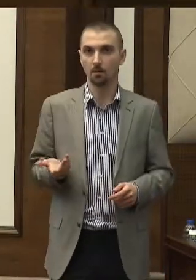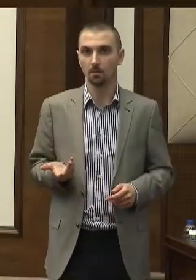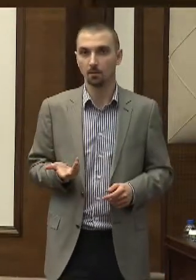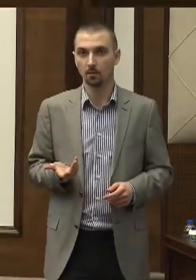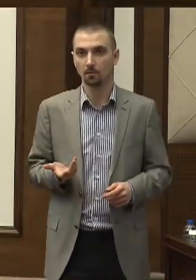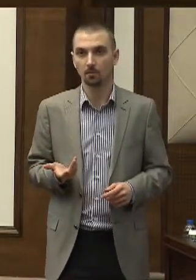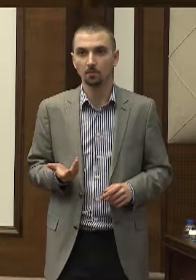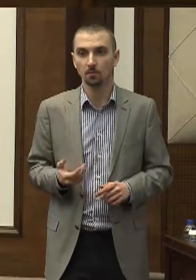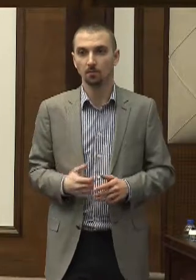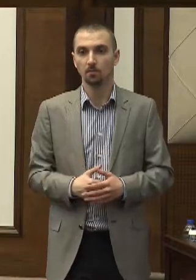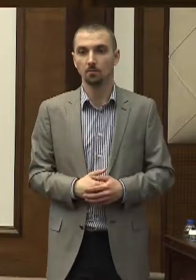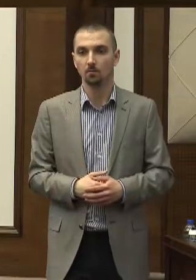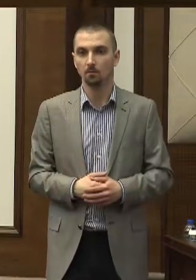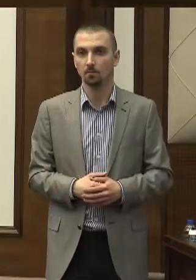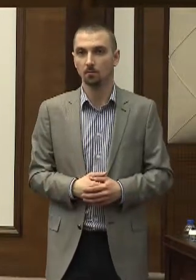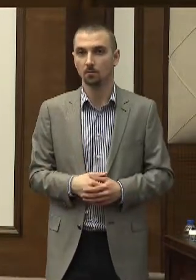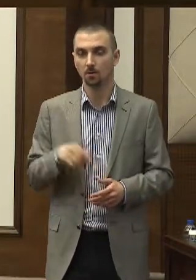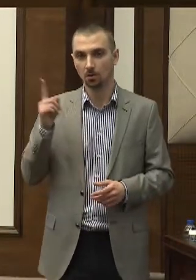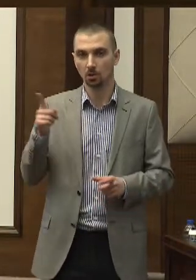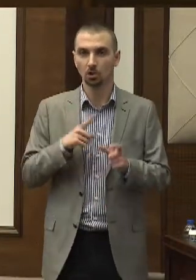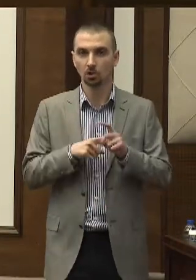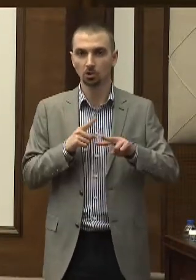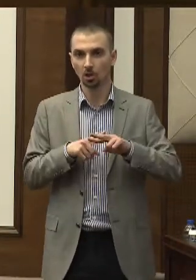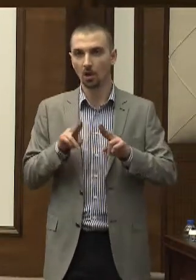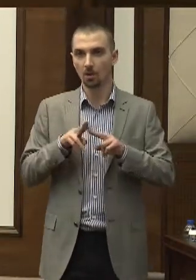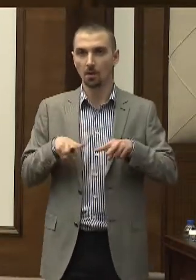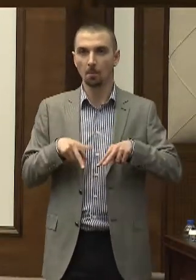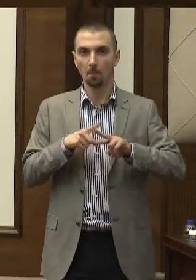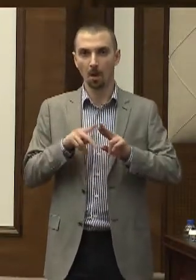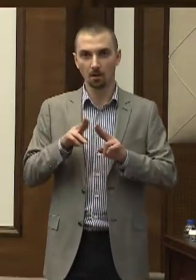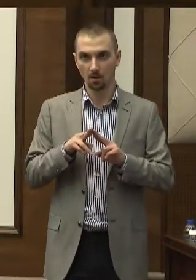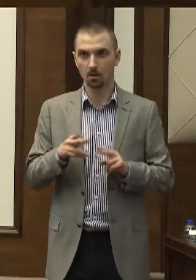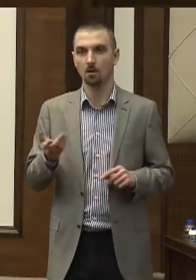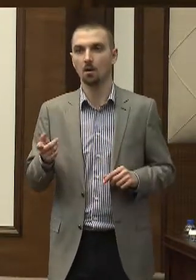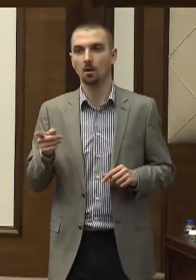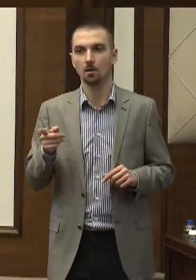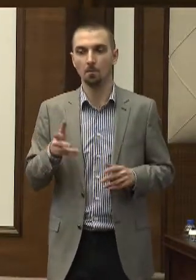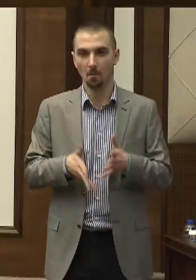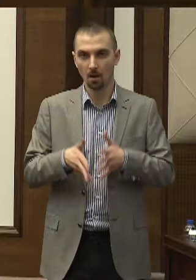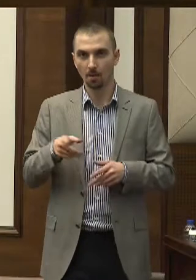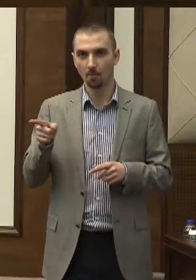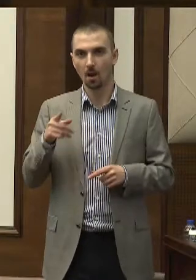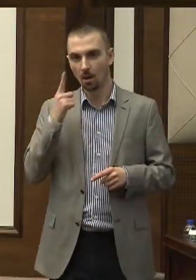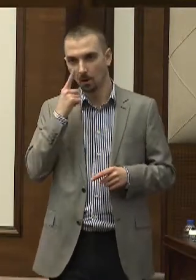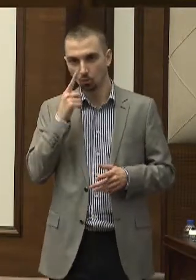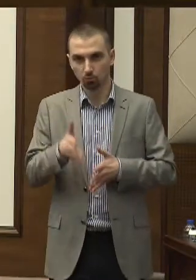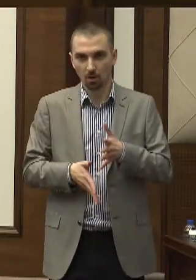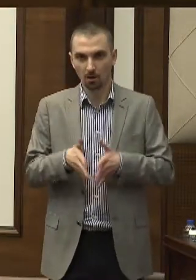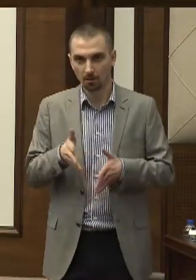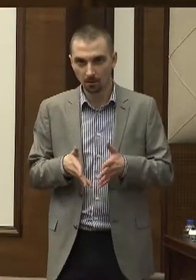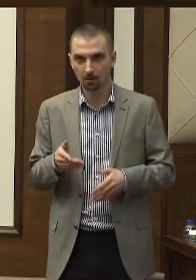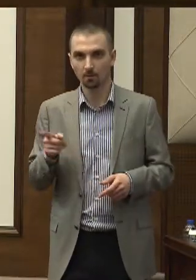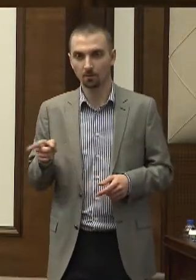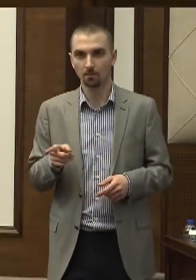diyemezsiniz. Çünkü oranın adı Çakmaklı. Çakmaklı Mahallesi Atatürk Caddesi. Pınartepe Mahallesi Atatürk